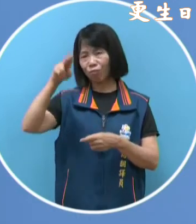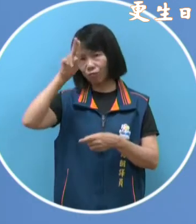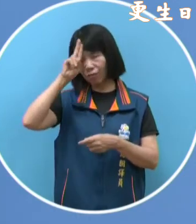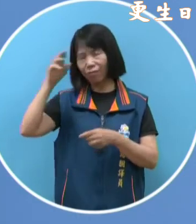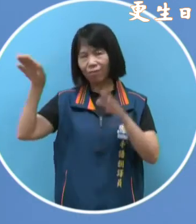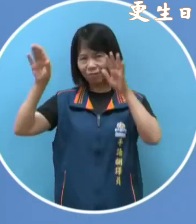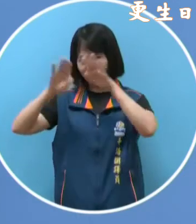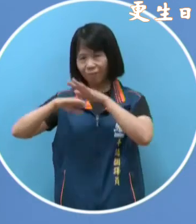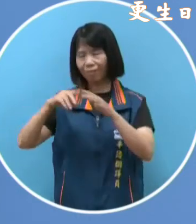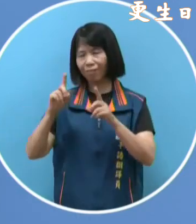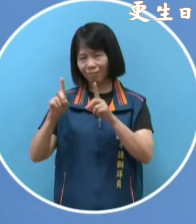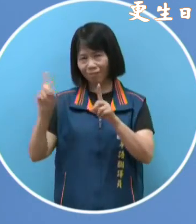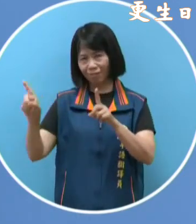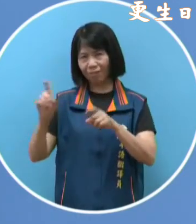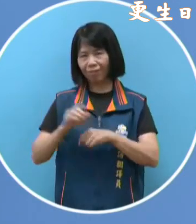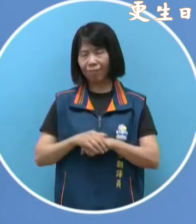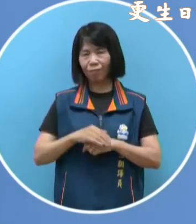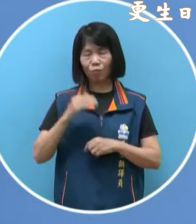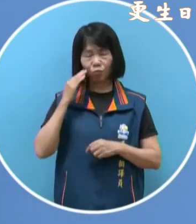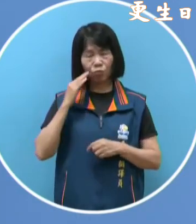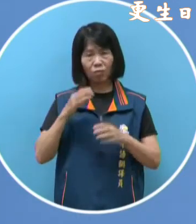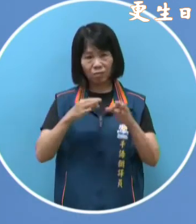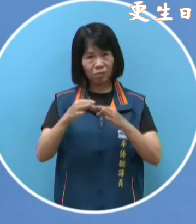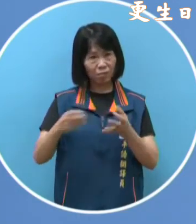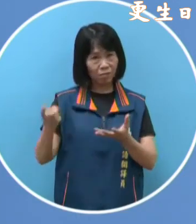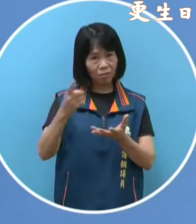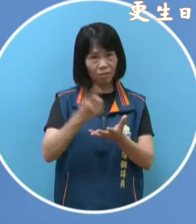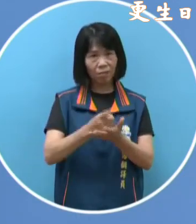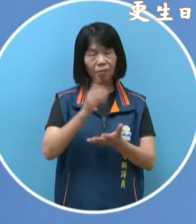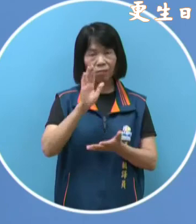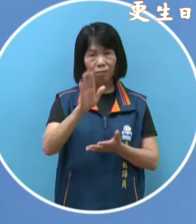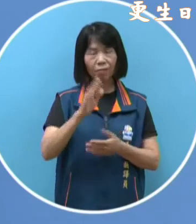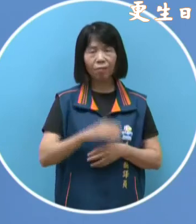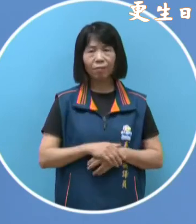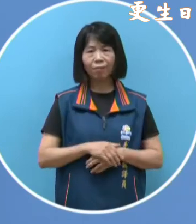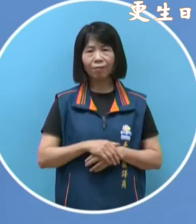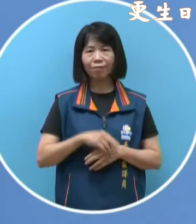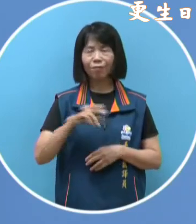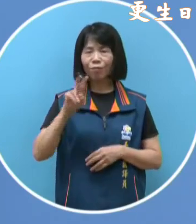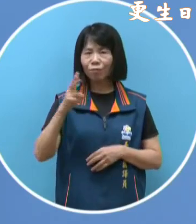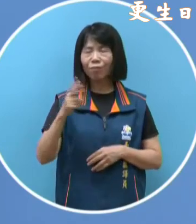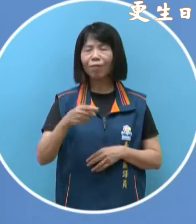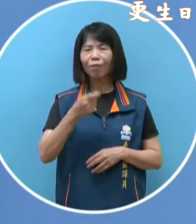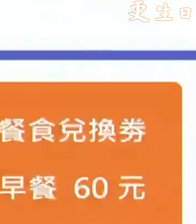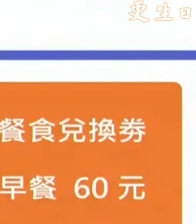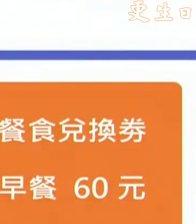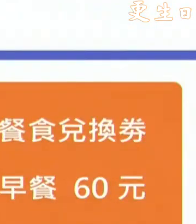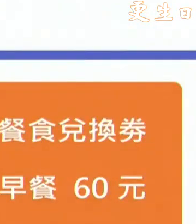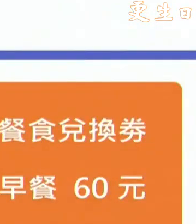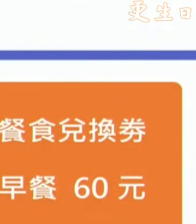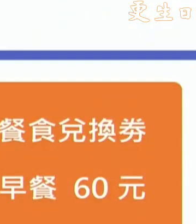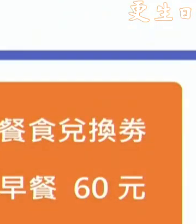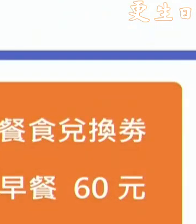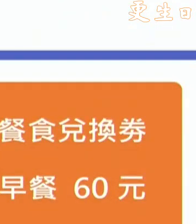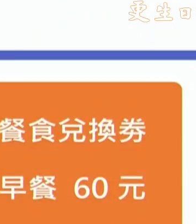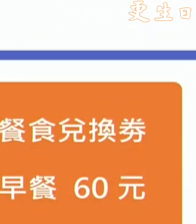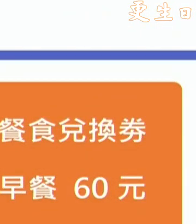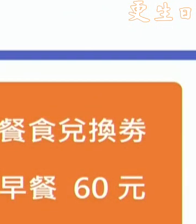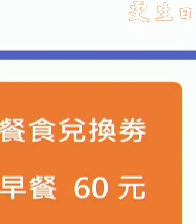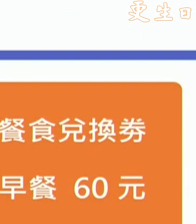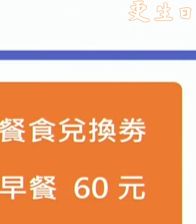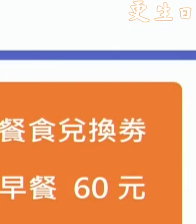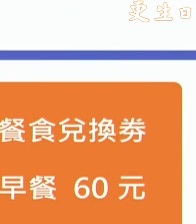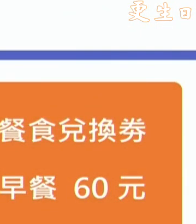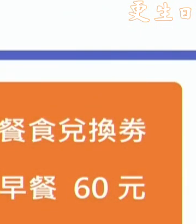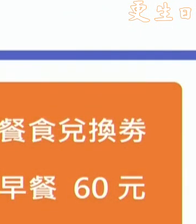80块，所以只要参加的店家哈，你加入我们或是你愿意收，哦，你愿意收，都可以